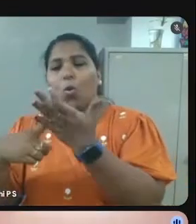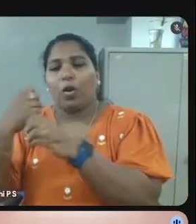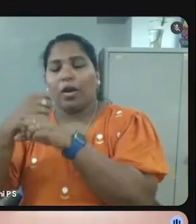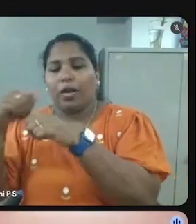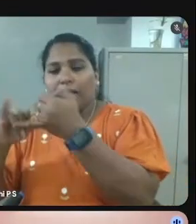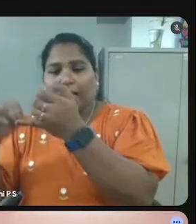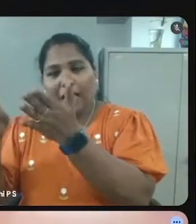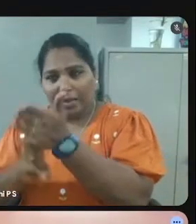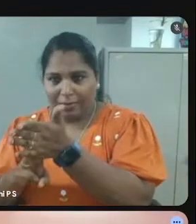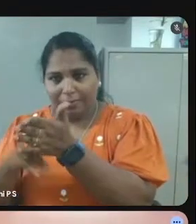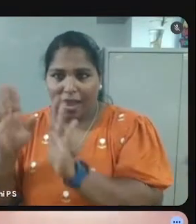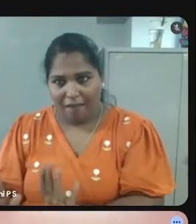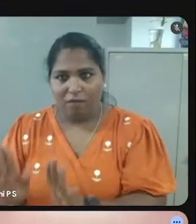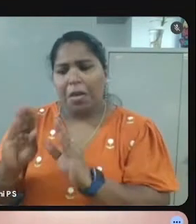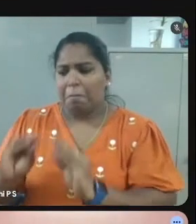ഒന്ന് പൂർത്തി ചെയ്യുമല്ലേ.